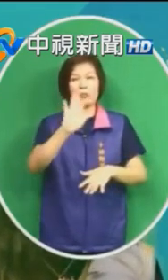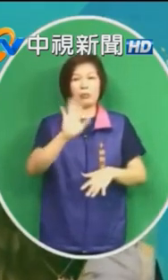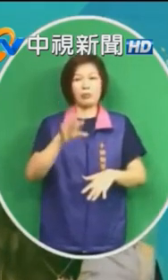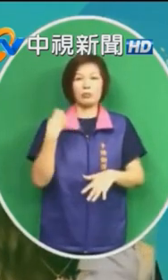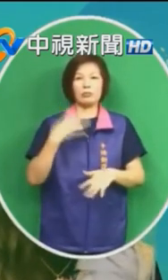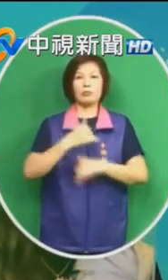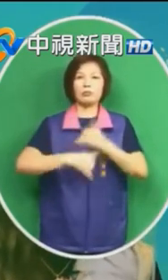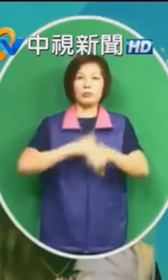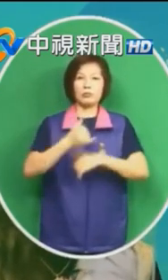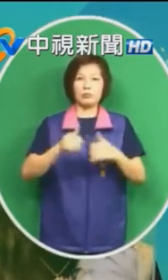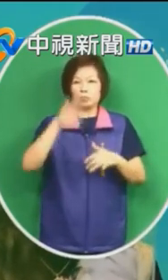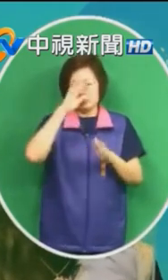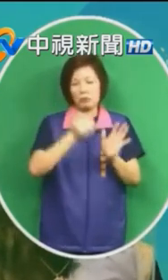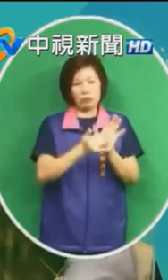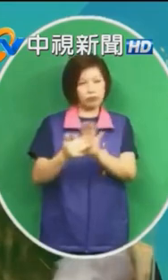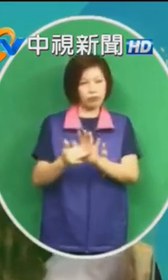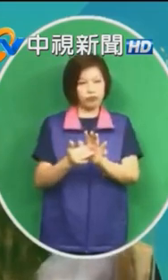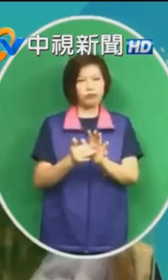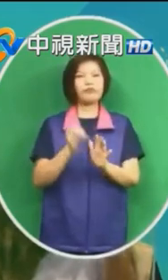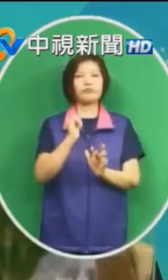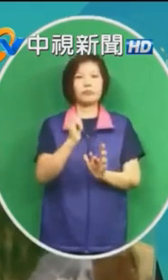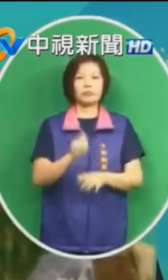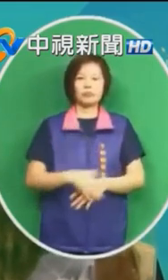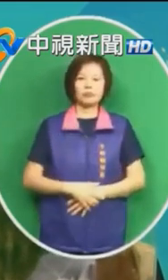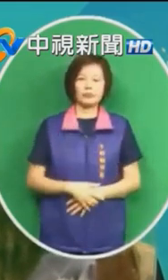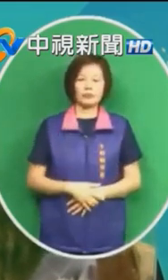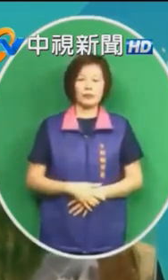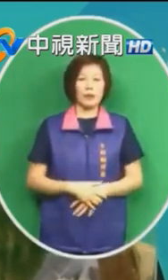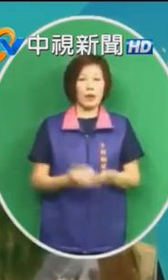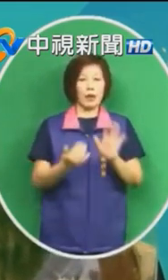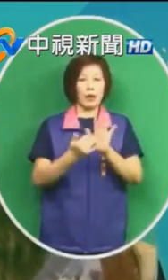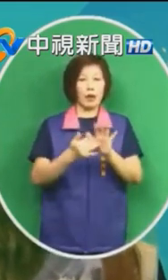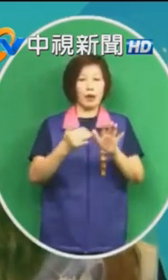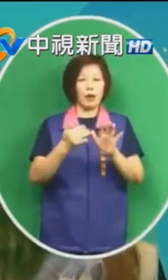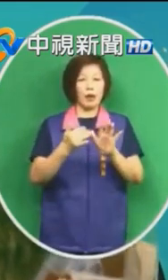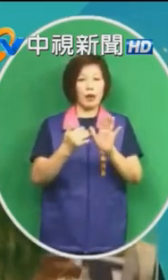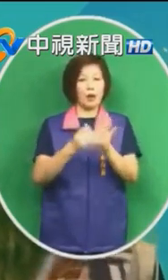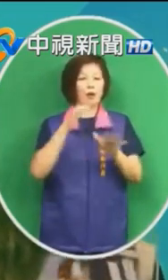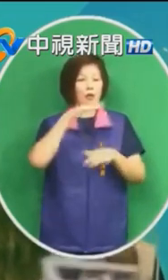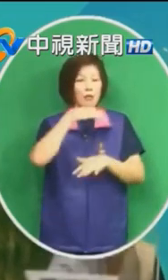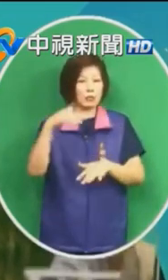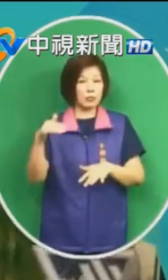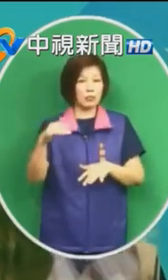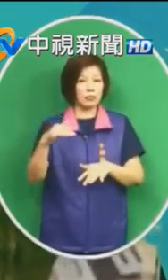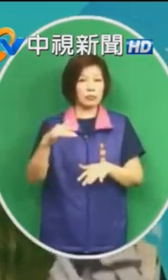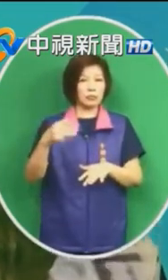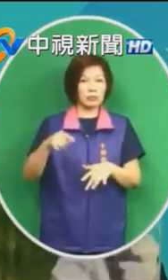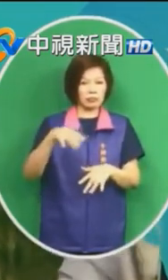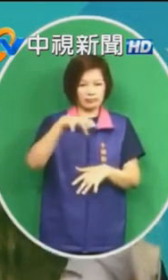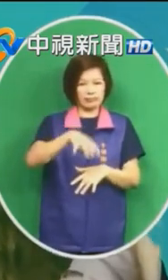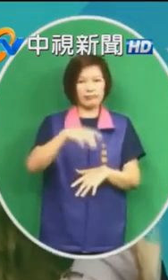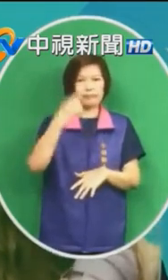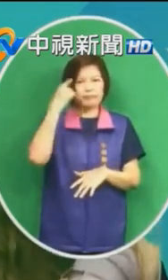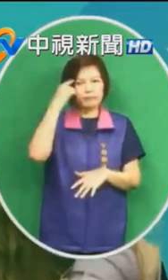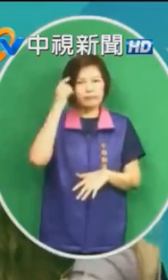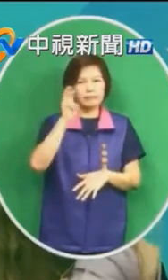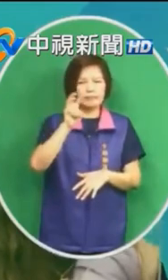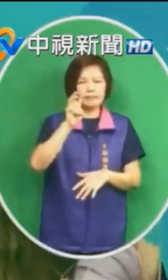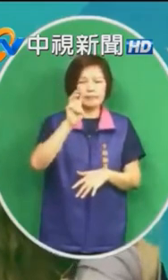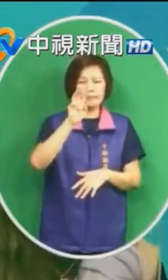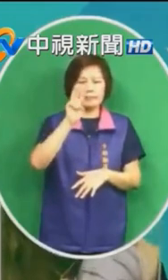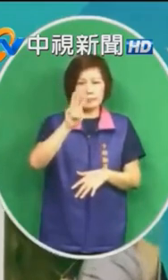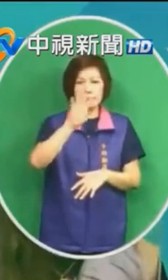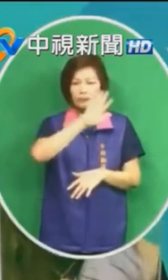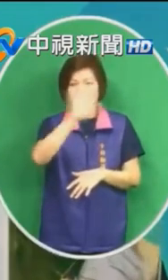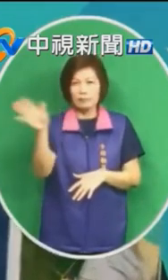生活。所以访山专案的部分经过3天密集的裁剪，包括整个疫苗的